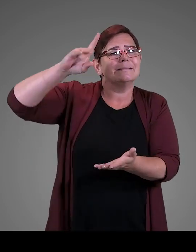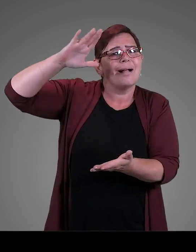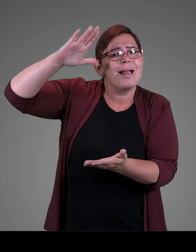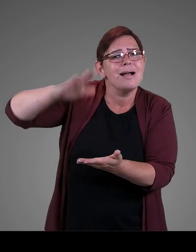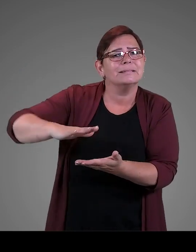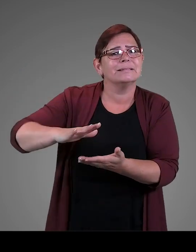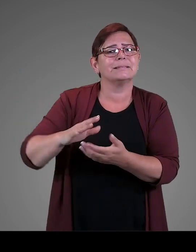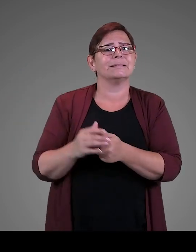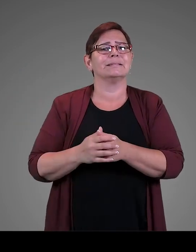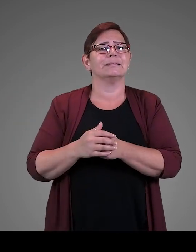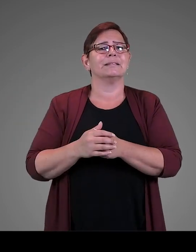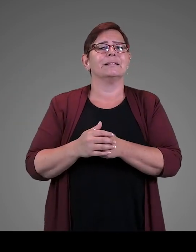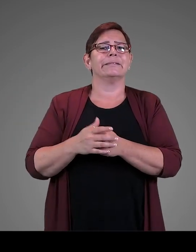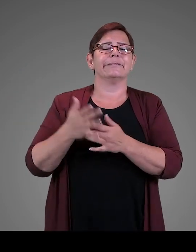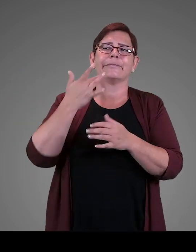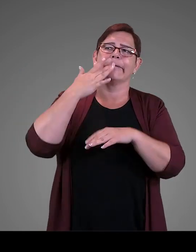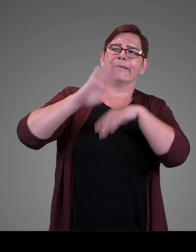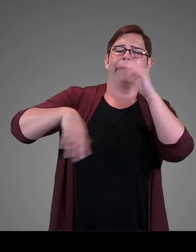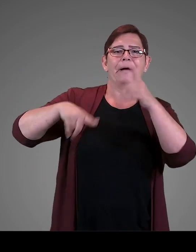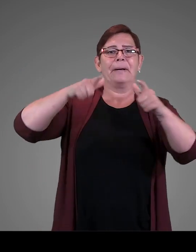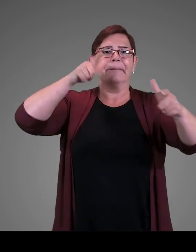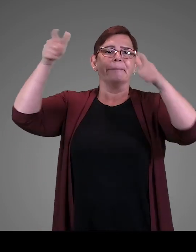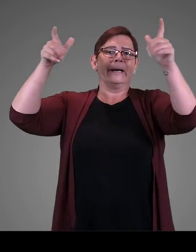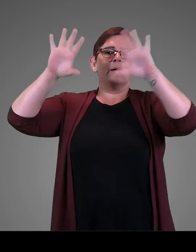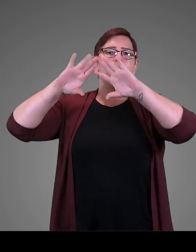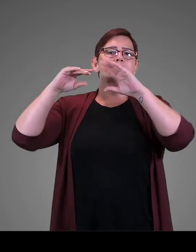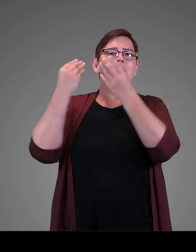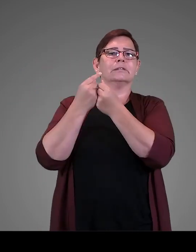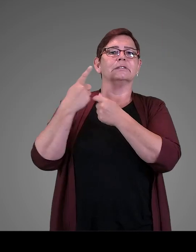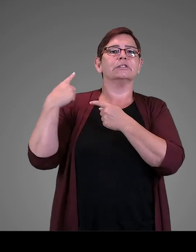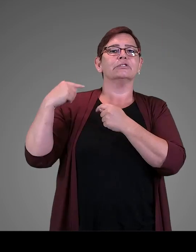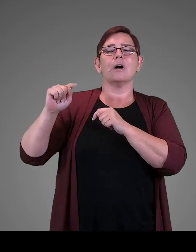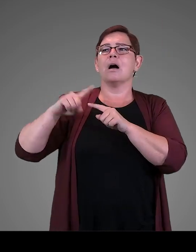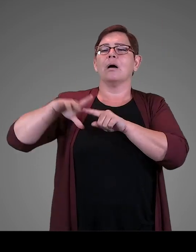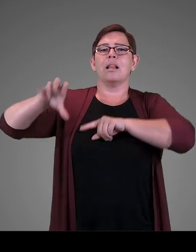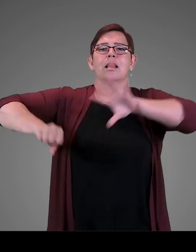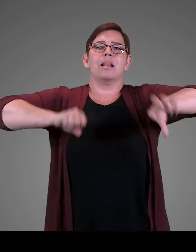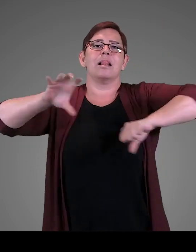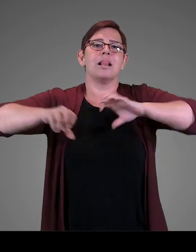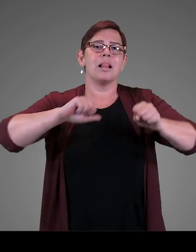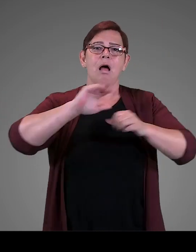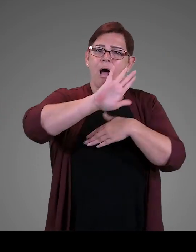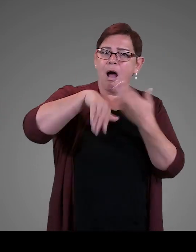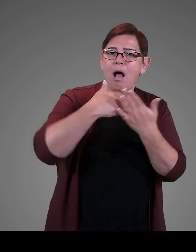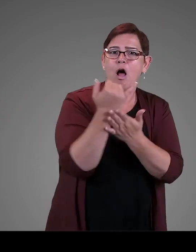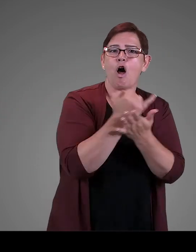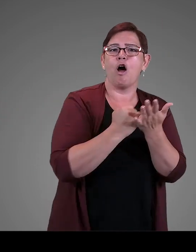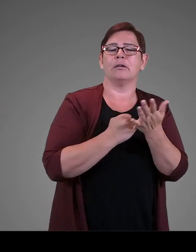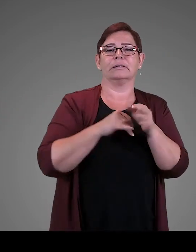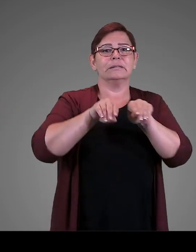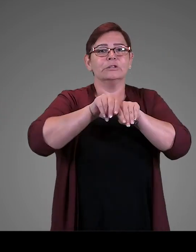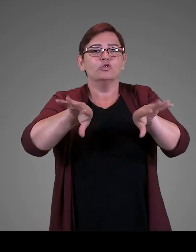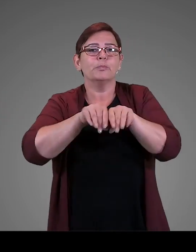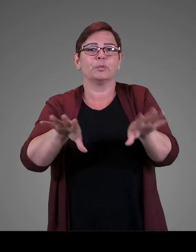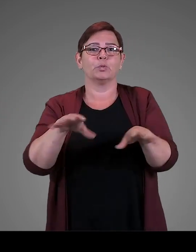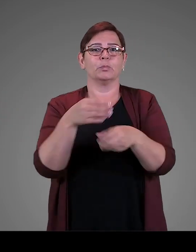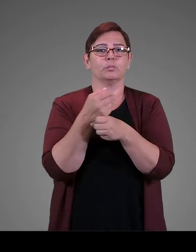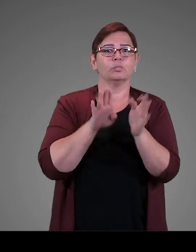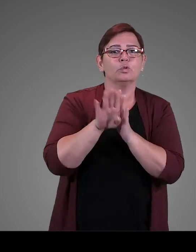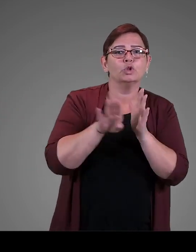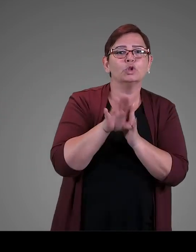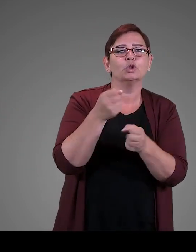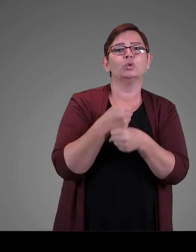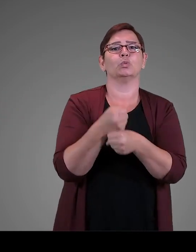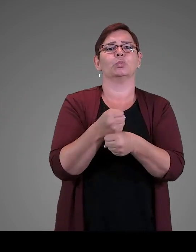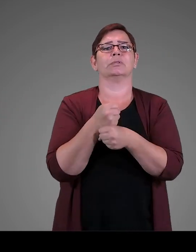couvrir tous les arts, de couvrir, de faire la diffusion, la production, et en même temps de produire un podcast. Puis,